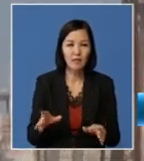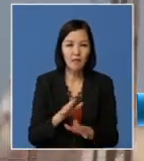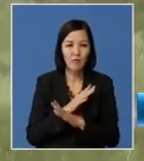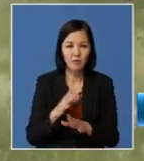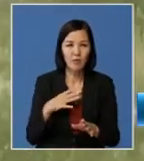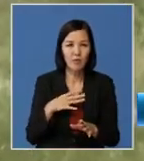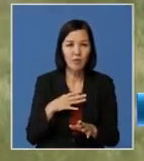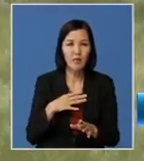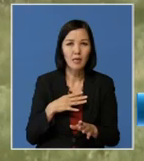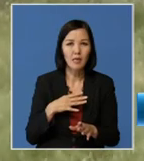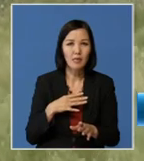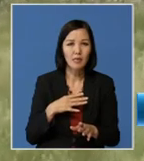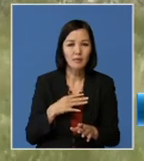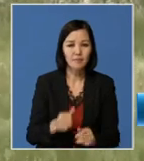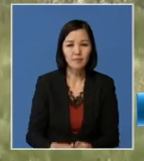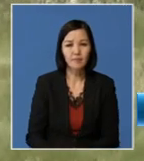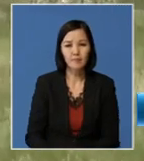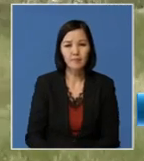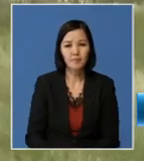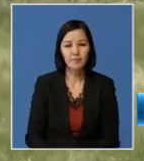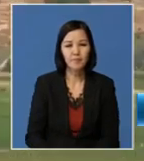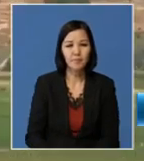к перемещению тысяч мирных жителей.